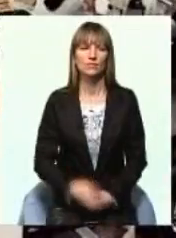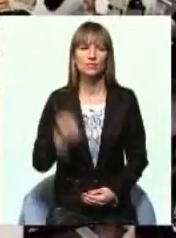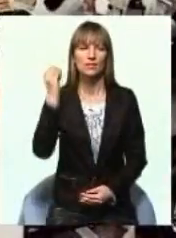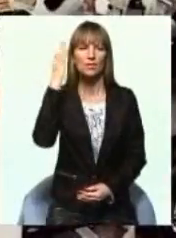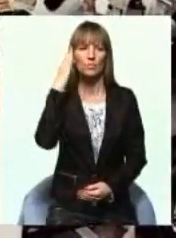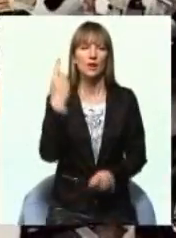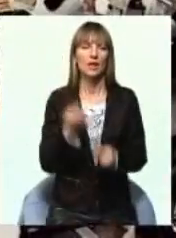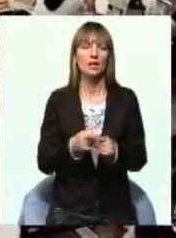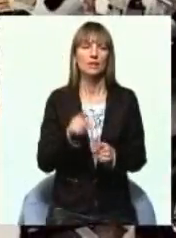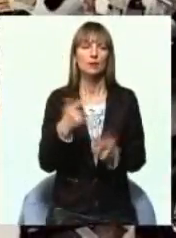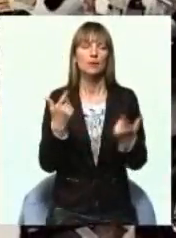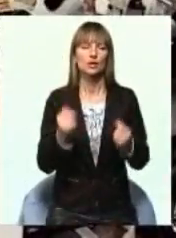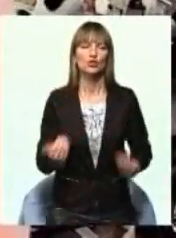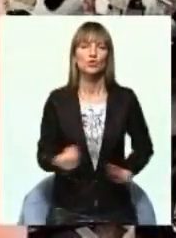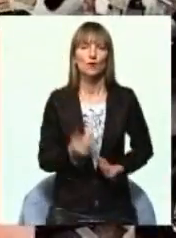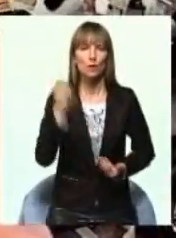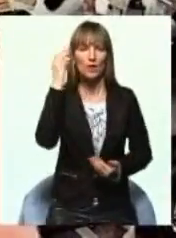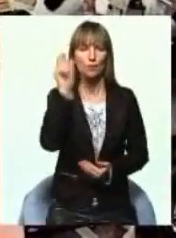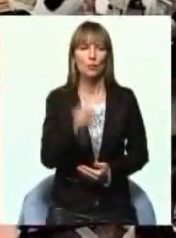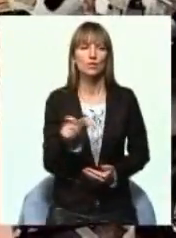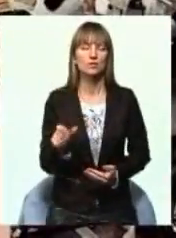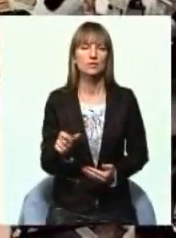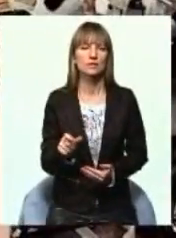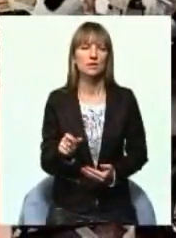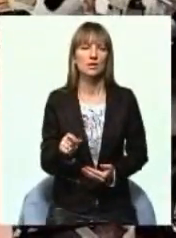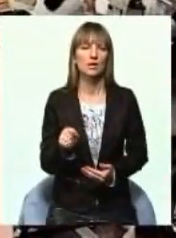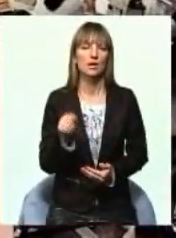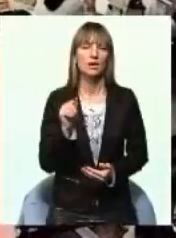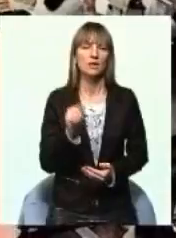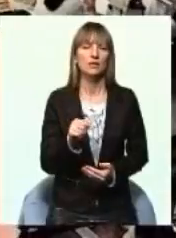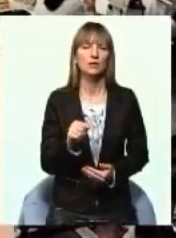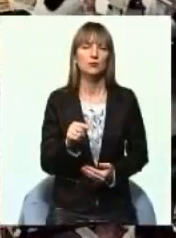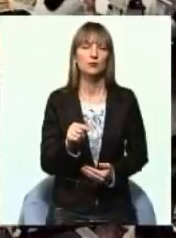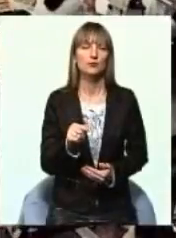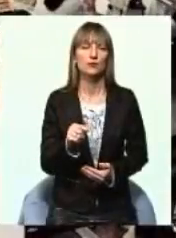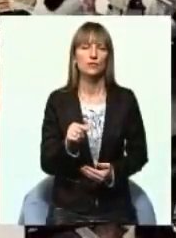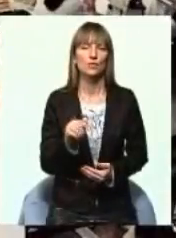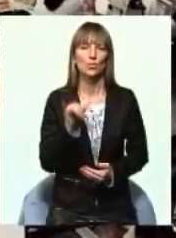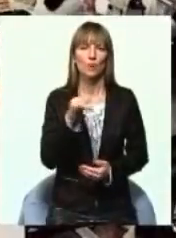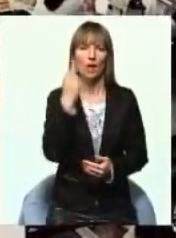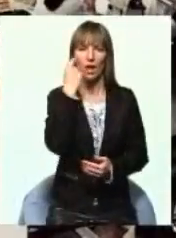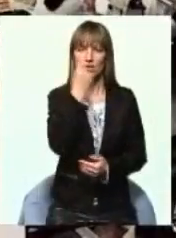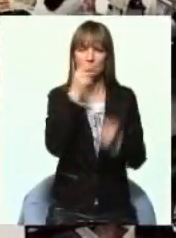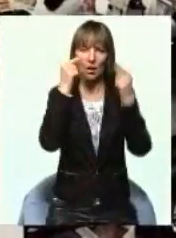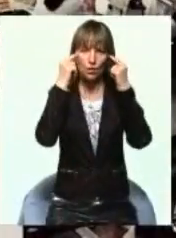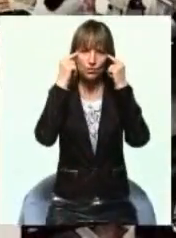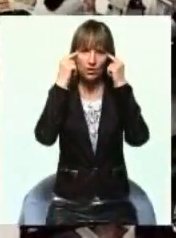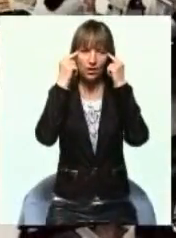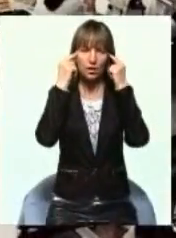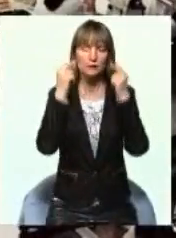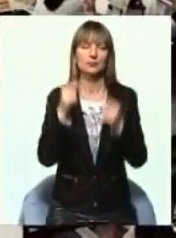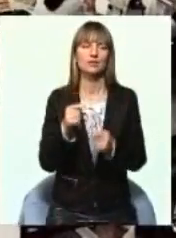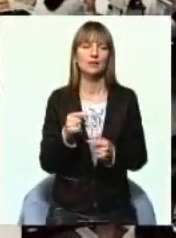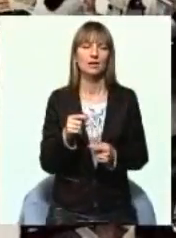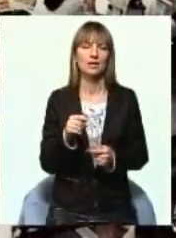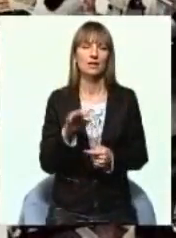Япония – это там, где живут японцы. Они коричневые и узкоглазые. Им стыдно, за